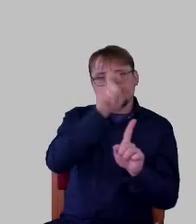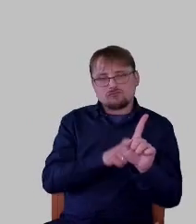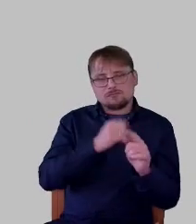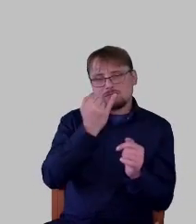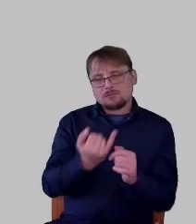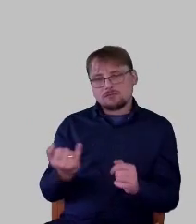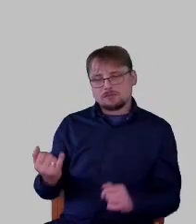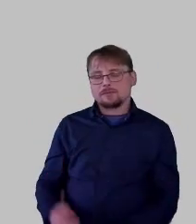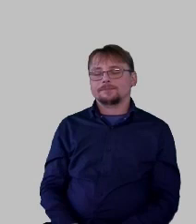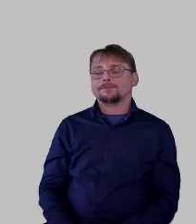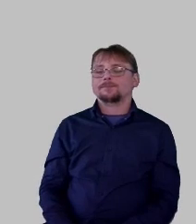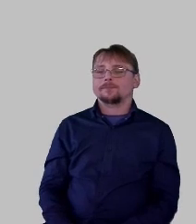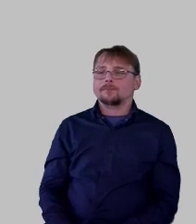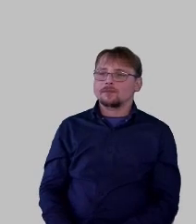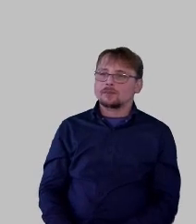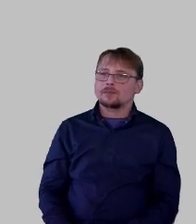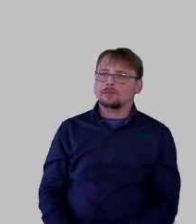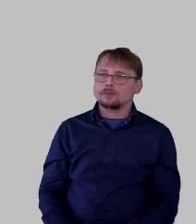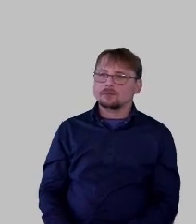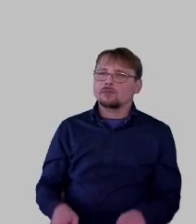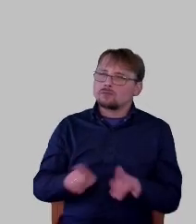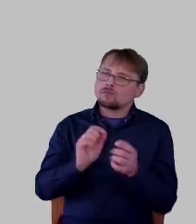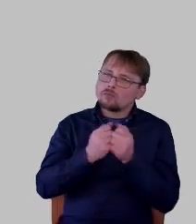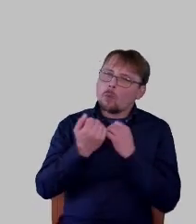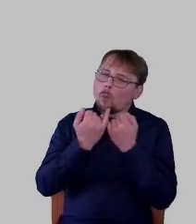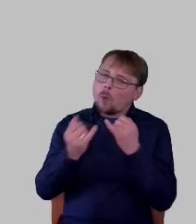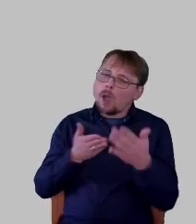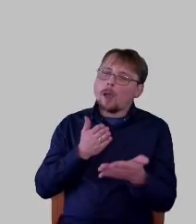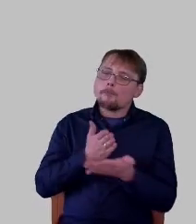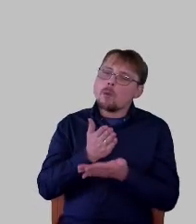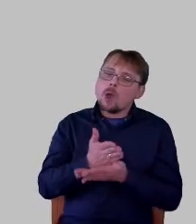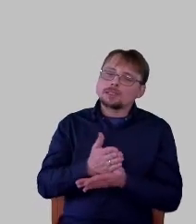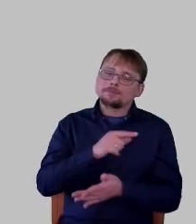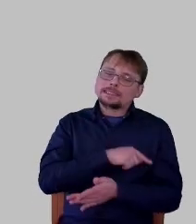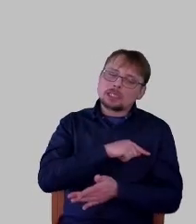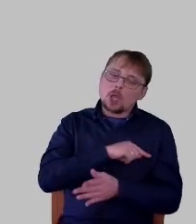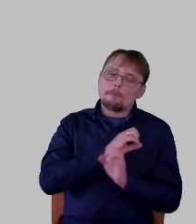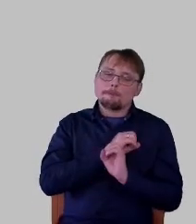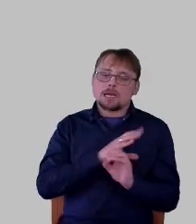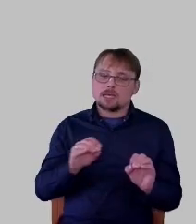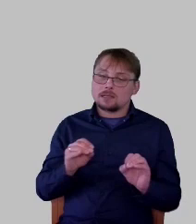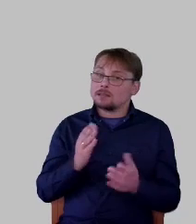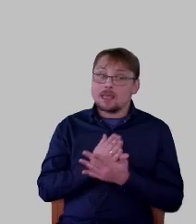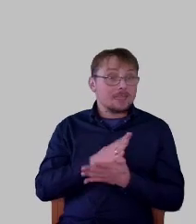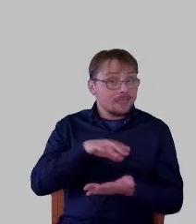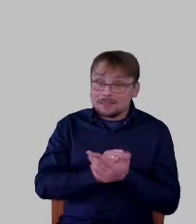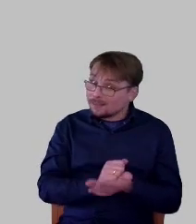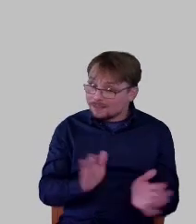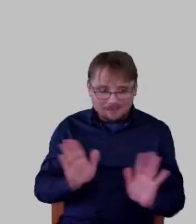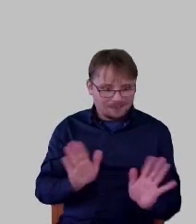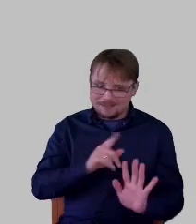możliwości i potrzeb ucznia, różne formy pomocy psychologiczno-pedagogicznej. I to nie są tylko zajęcia z zakresu